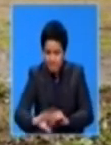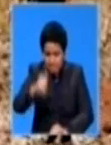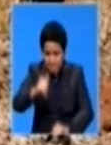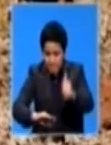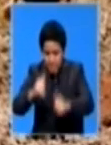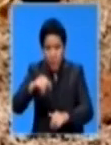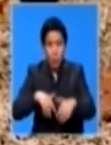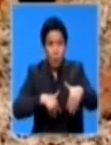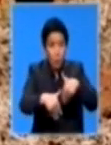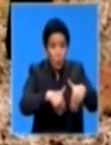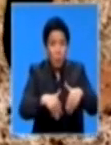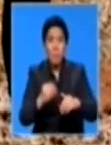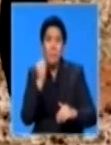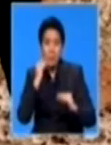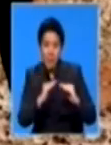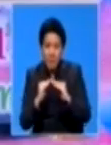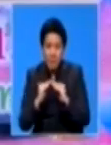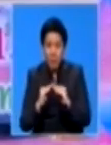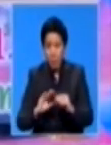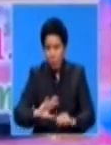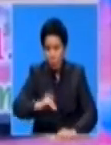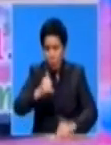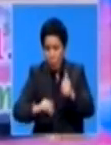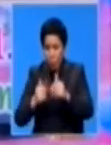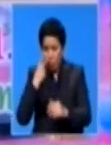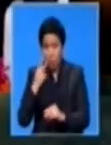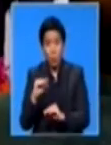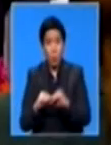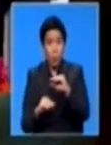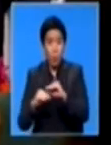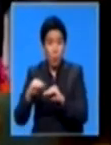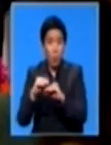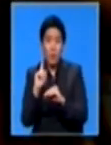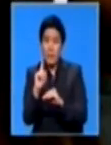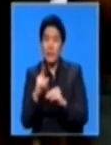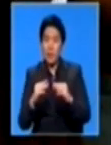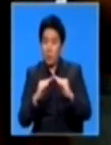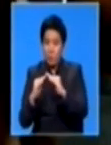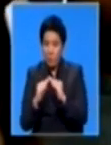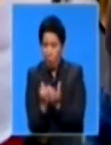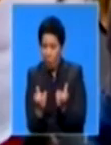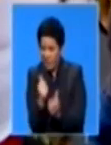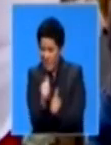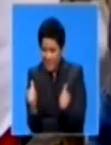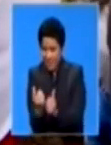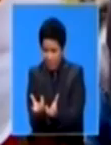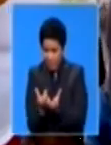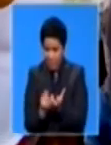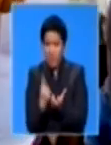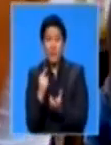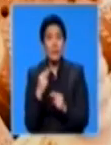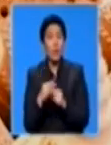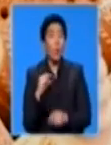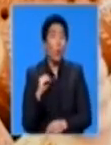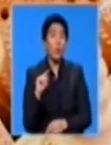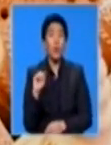นตั้งแต่หมู่บ้านขึ้นมานะครับวันนี้เรามีโครงการ1ตำบล1ผลิตภัณฑ์ที่เรียกว่าโอท็อปนะครับที่สามารถตอบโจทย์ดังกล่าว